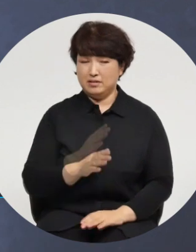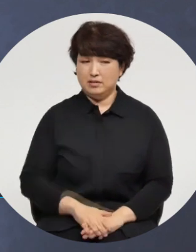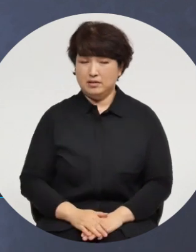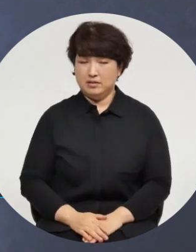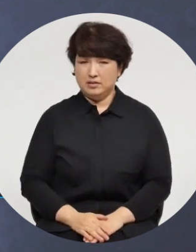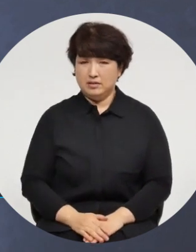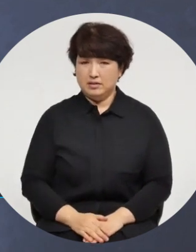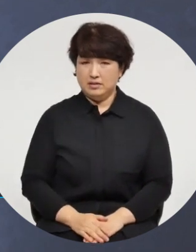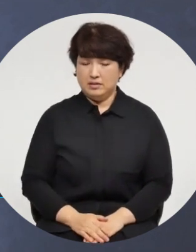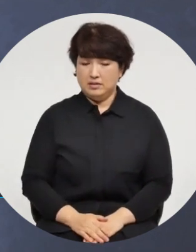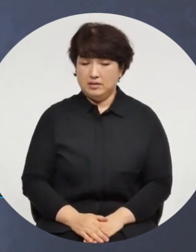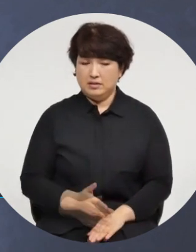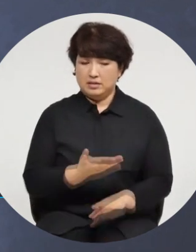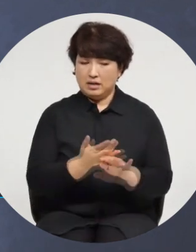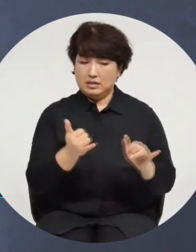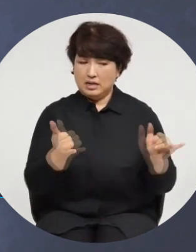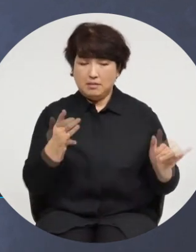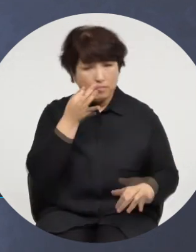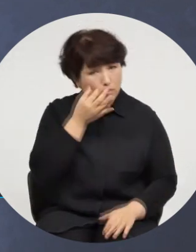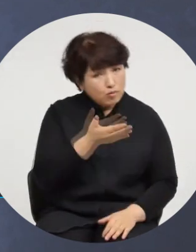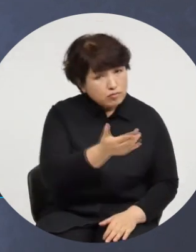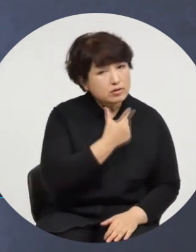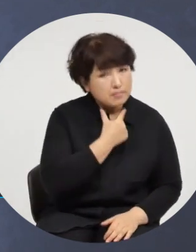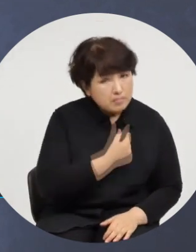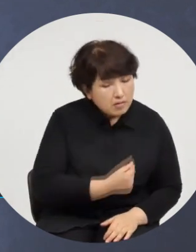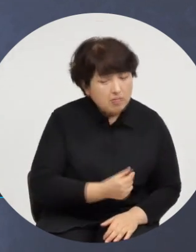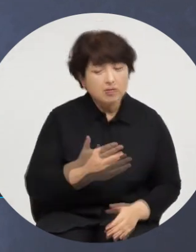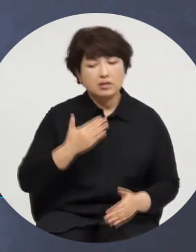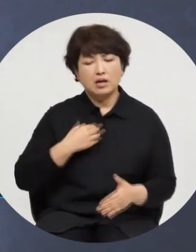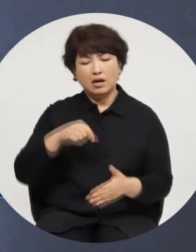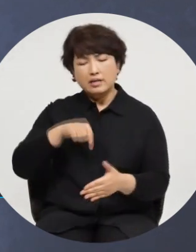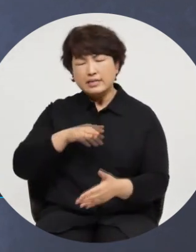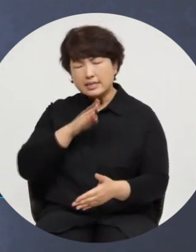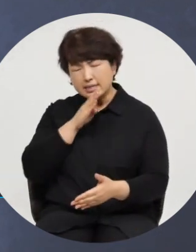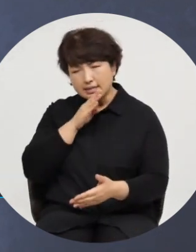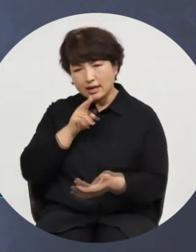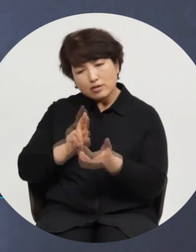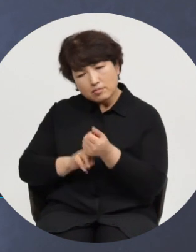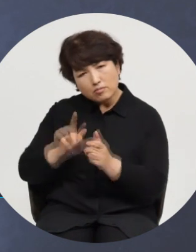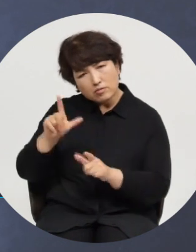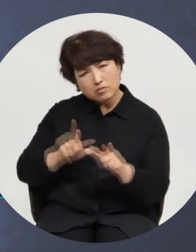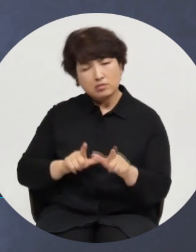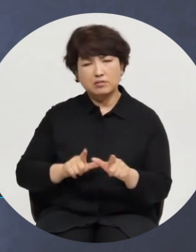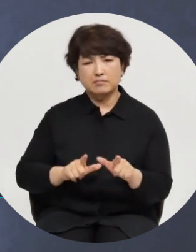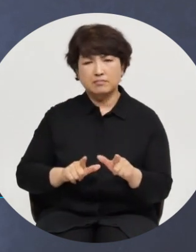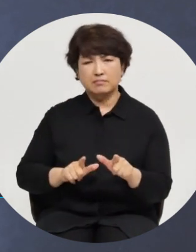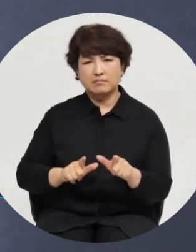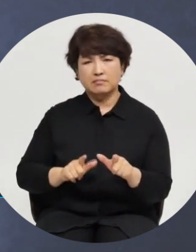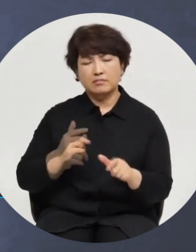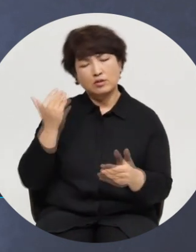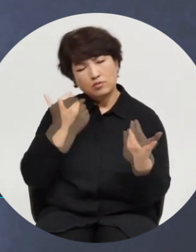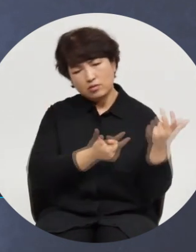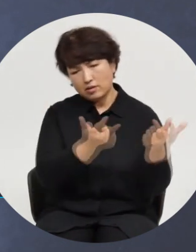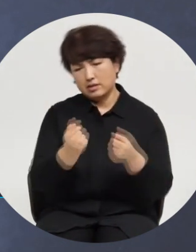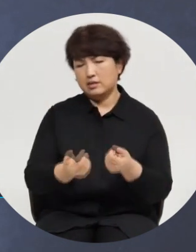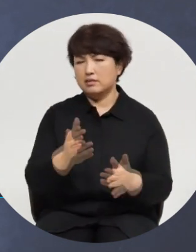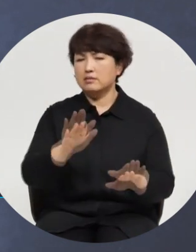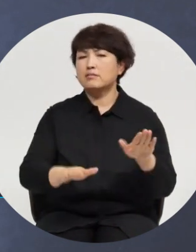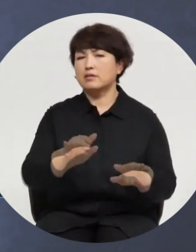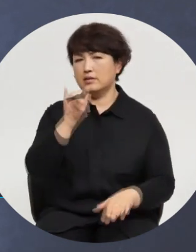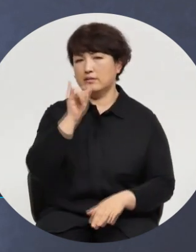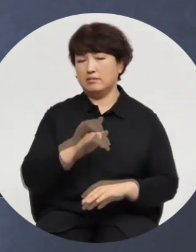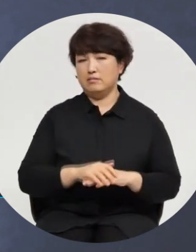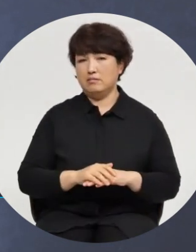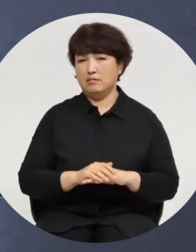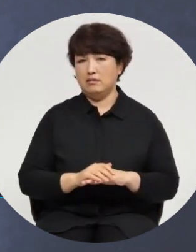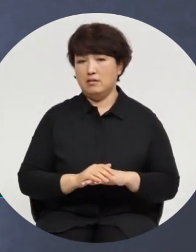조금씩은 달라요 남한테 보이지는 모습 하고 그 다음에 자기 내면 하고는 모든 인간이 다